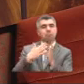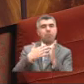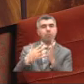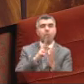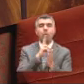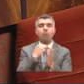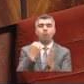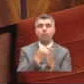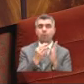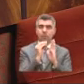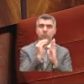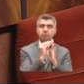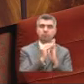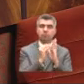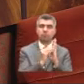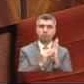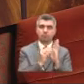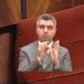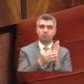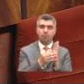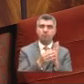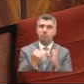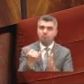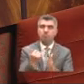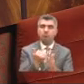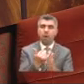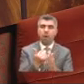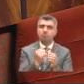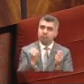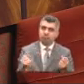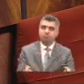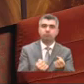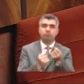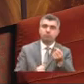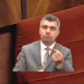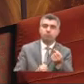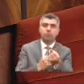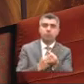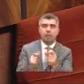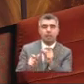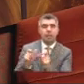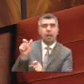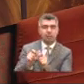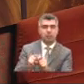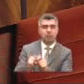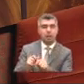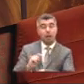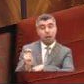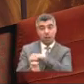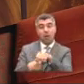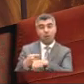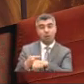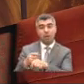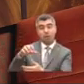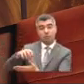الحكومي كمدخل أساسي للنهوض بالعنصر البشري، وهو بالنسبة للعالم القروي ركيزة أساسية لتحسين